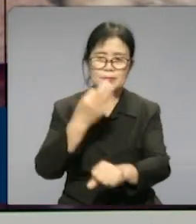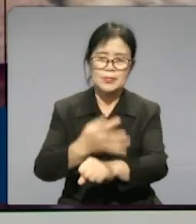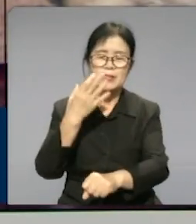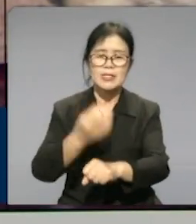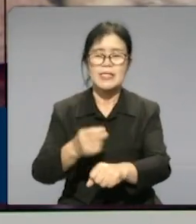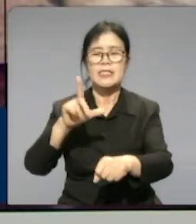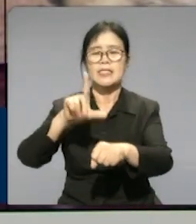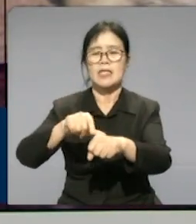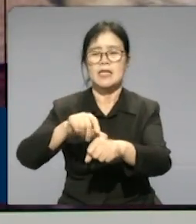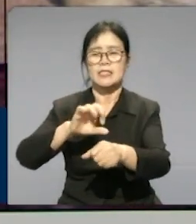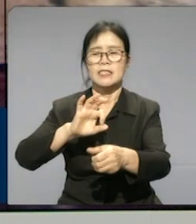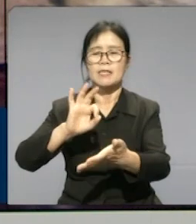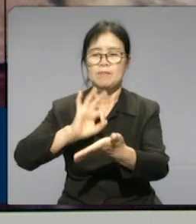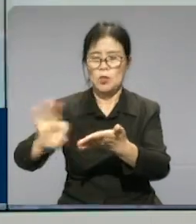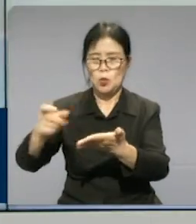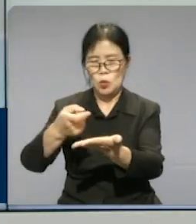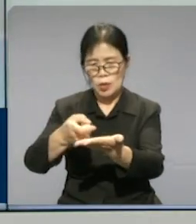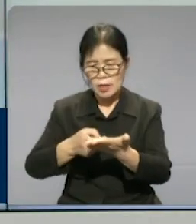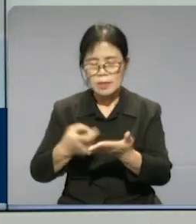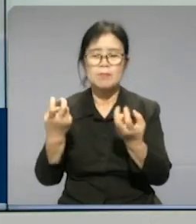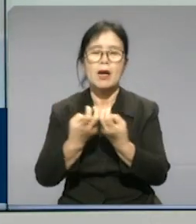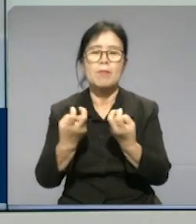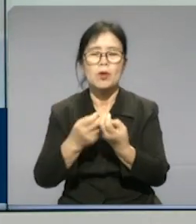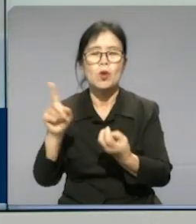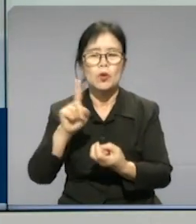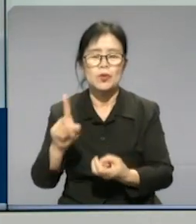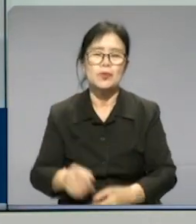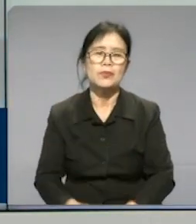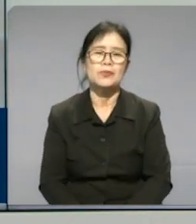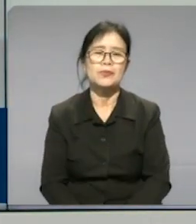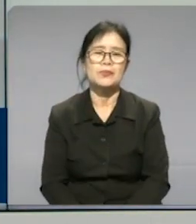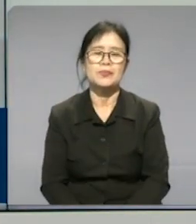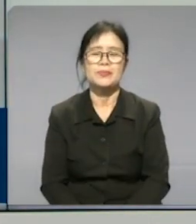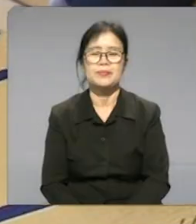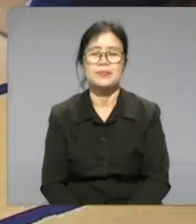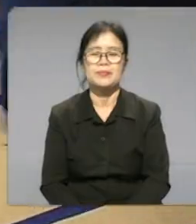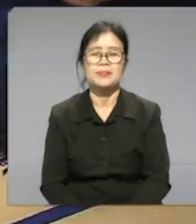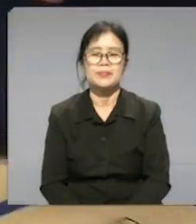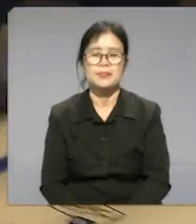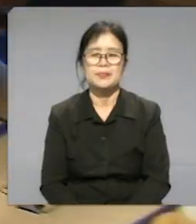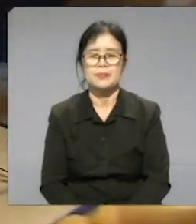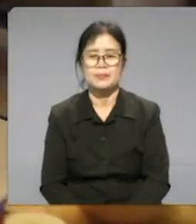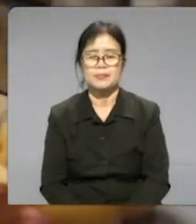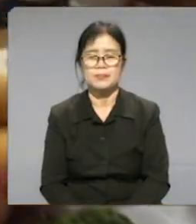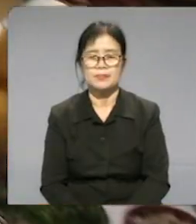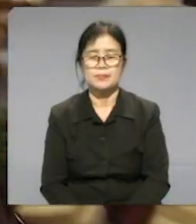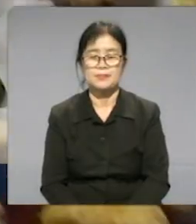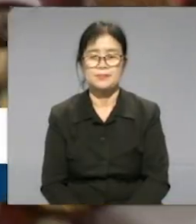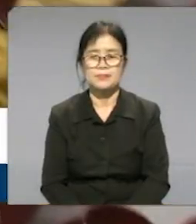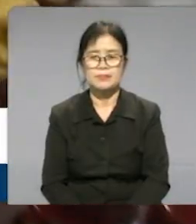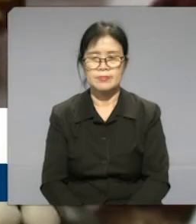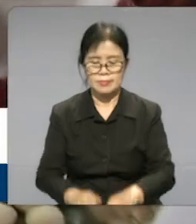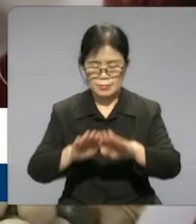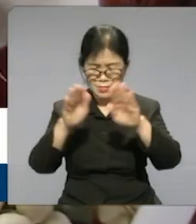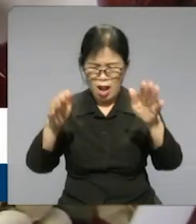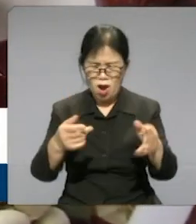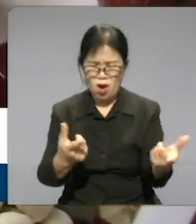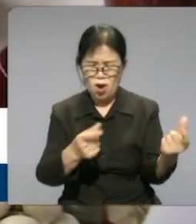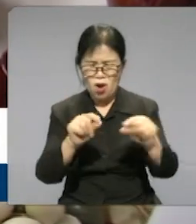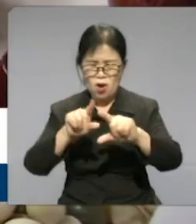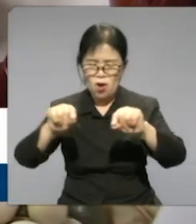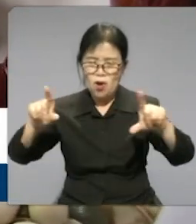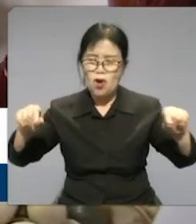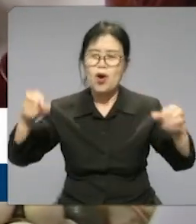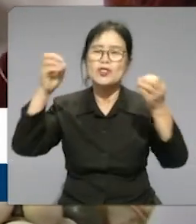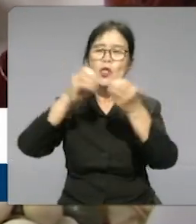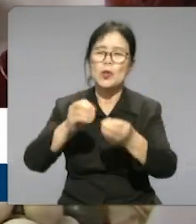시간과 비용을 모두 아끼는 방법은 어떨까요 이상호 기자입니다 한상 가득 차려진 추석